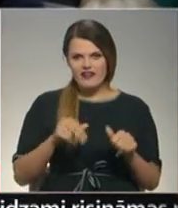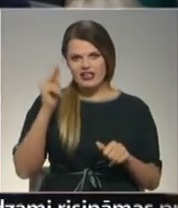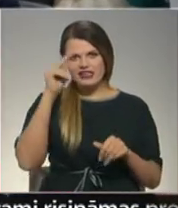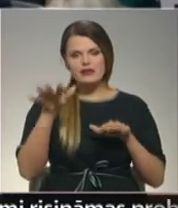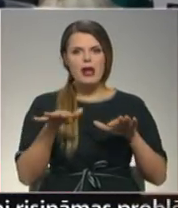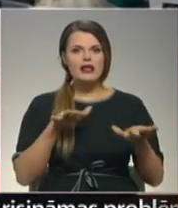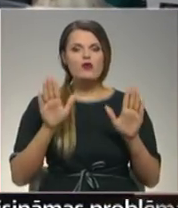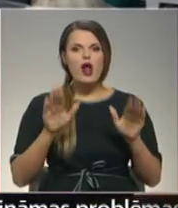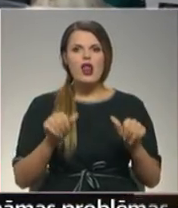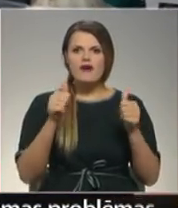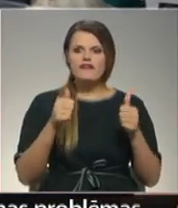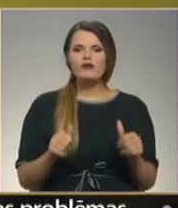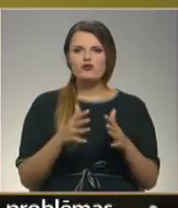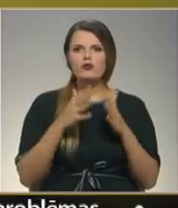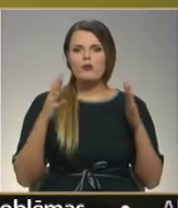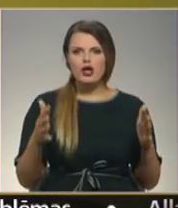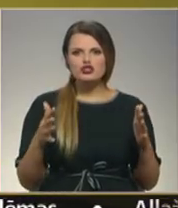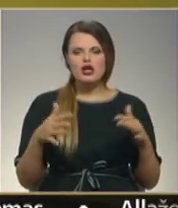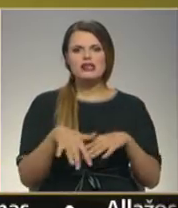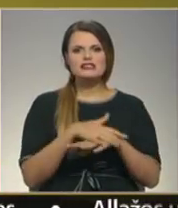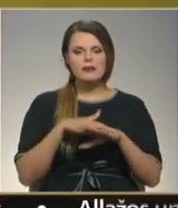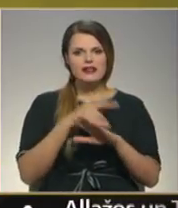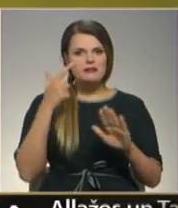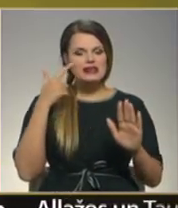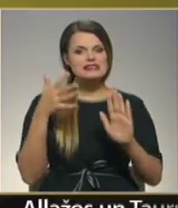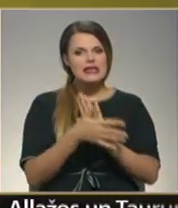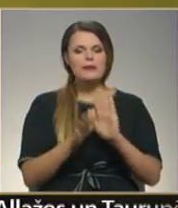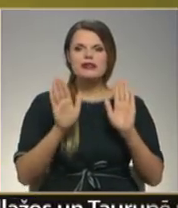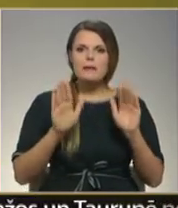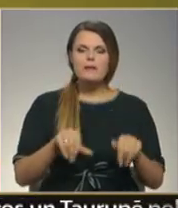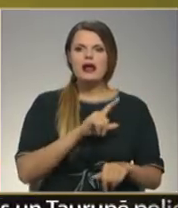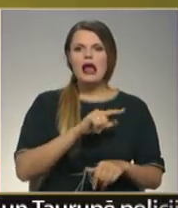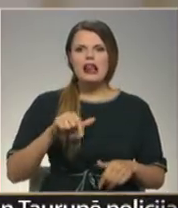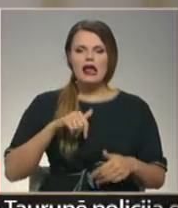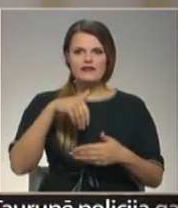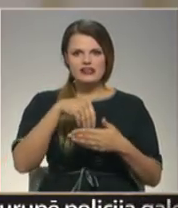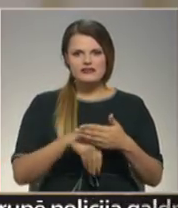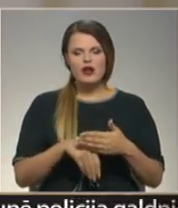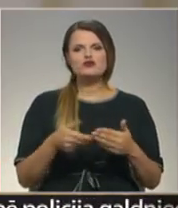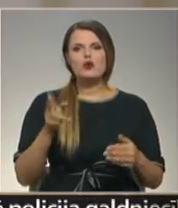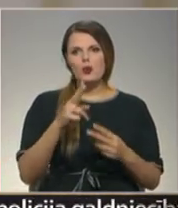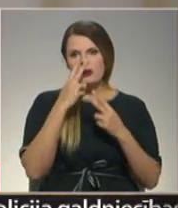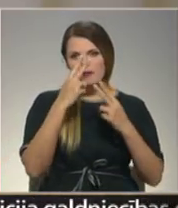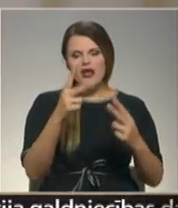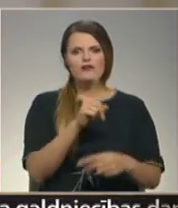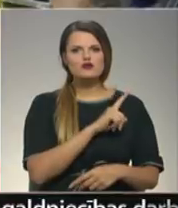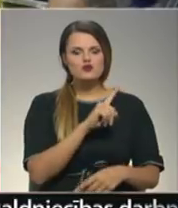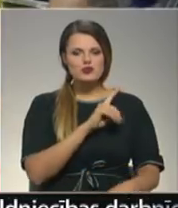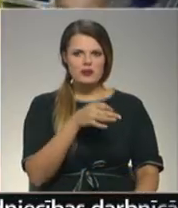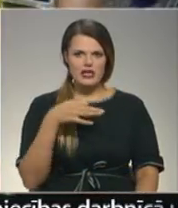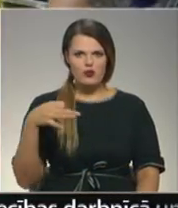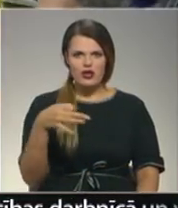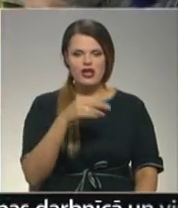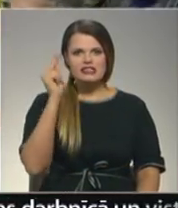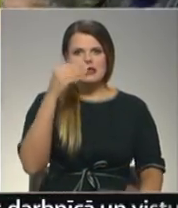rīko, lai veidotu plašākas sabiedrības priekšstatu par Latvijas vēsturi, kliedētu mītus, dezinformāciju un pievērstu uzmanību reģioniem. Seminārī